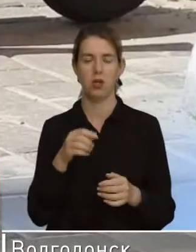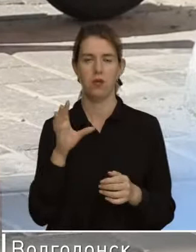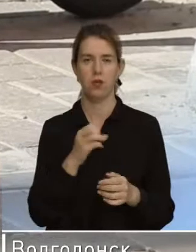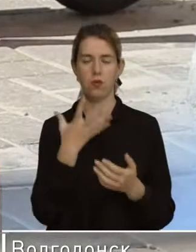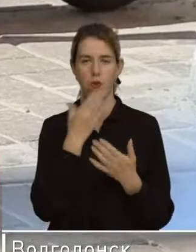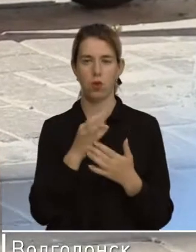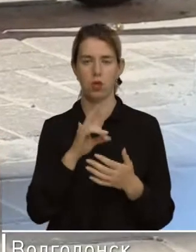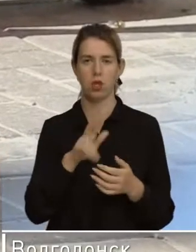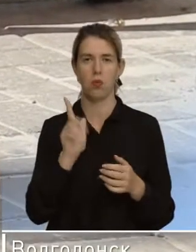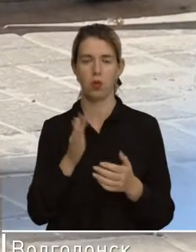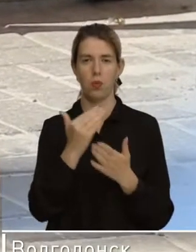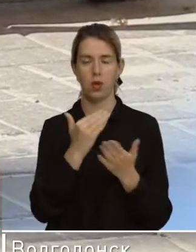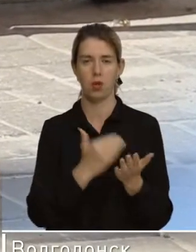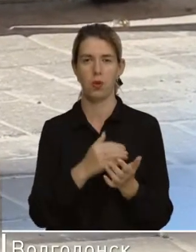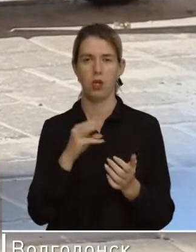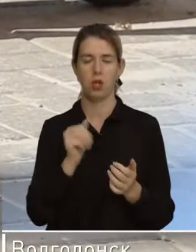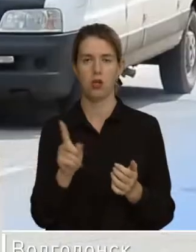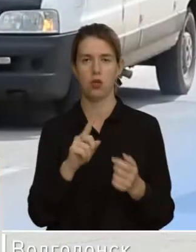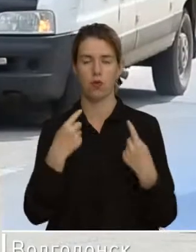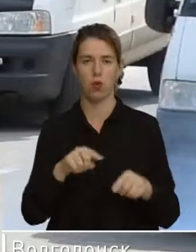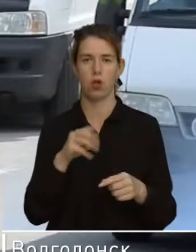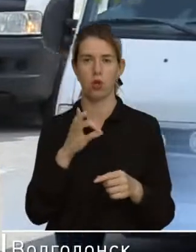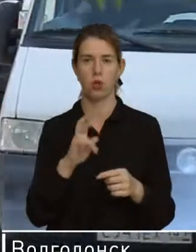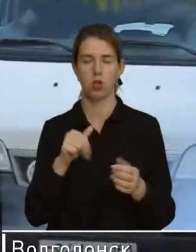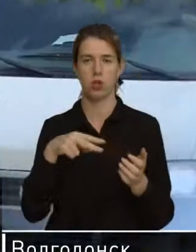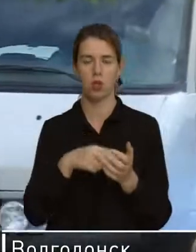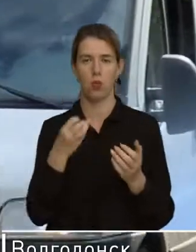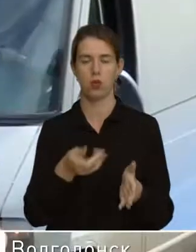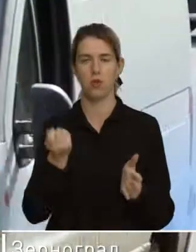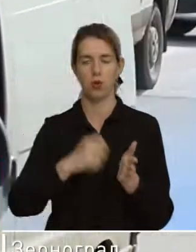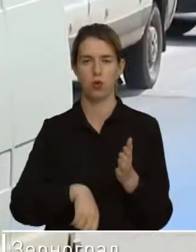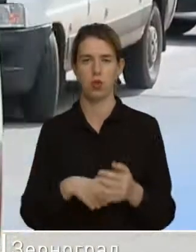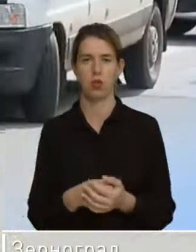в свою очередь, будут запрограммированы так, что в других точках станут просто выключаться.